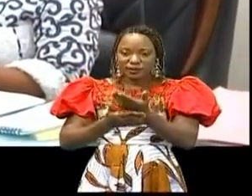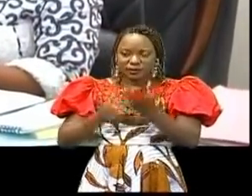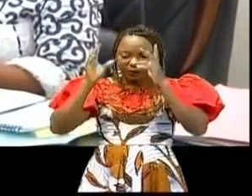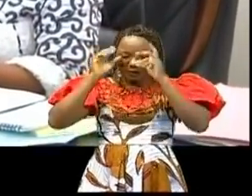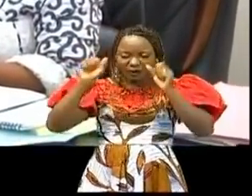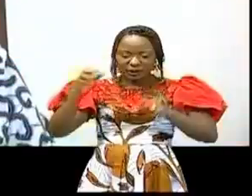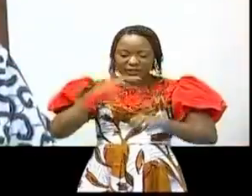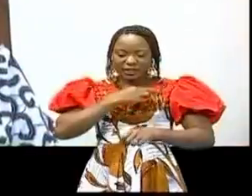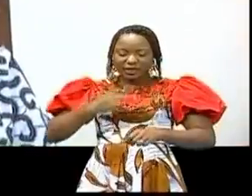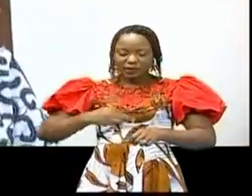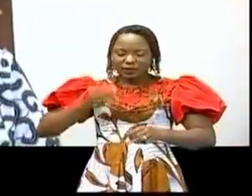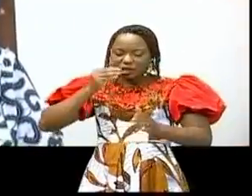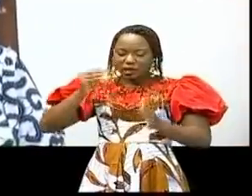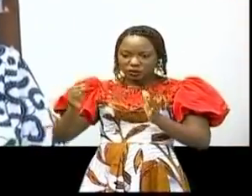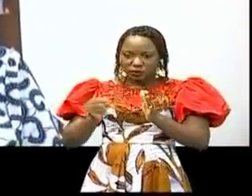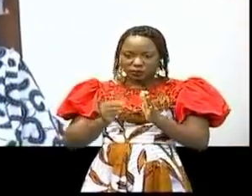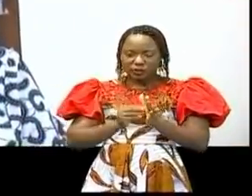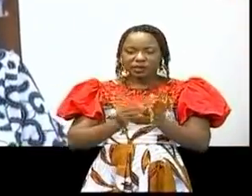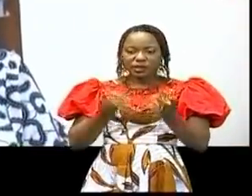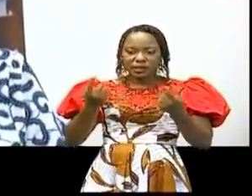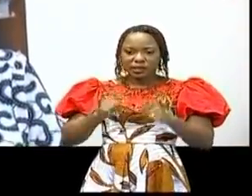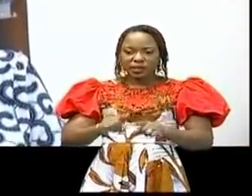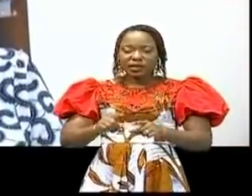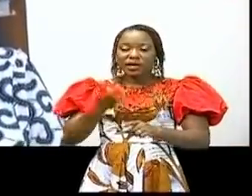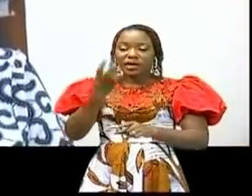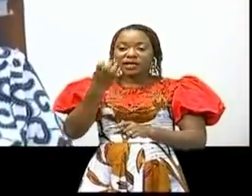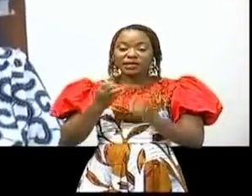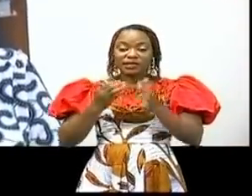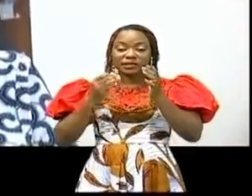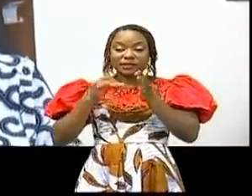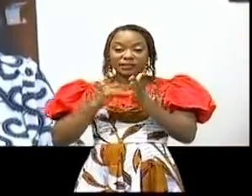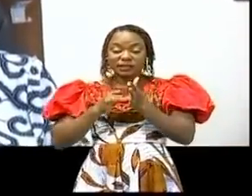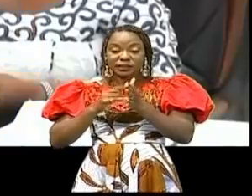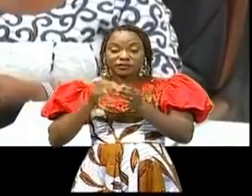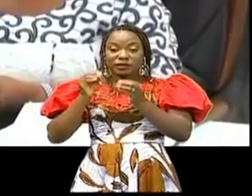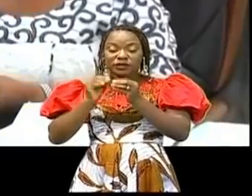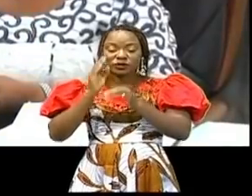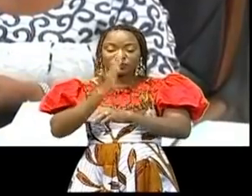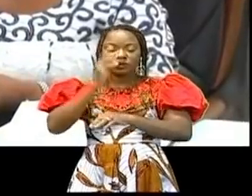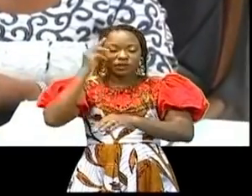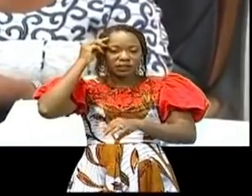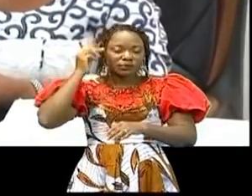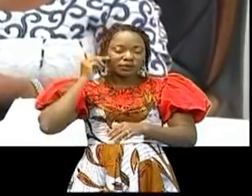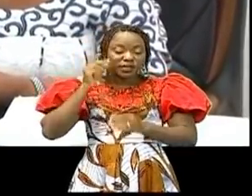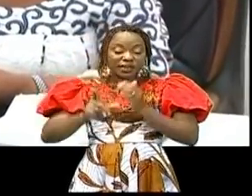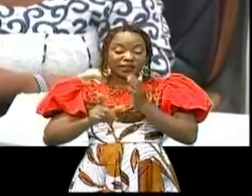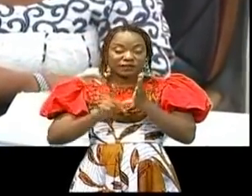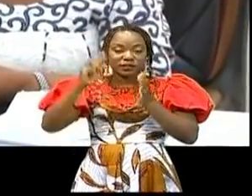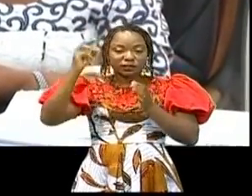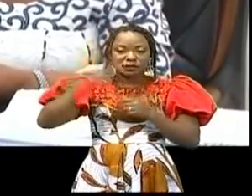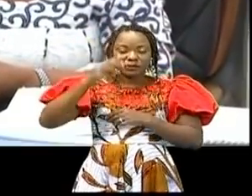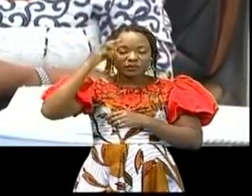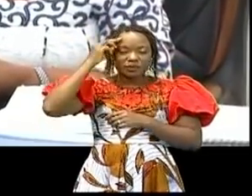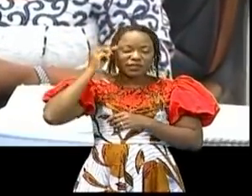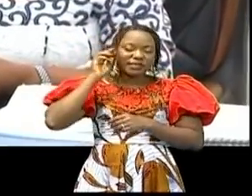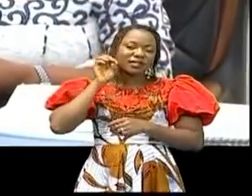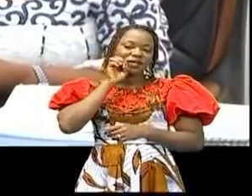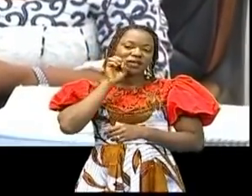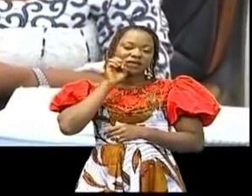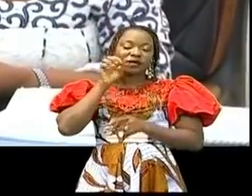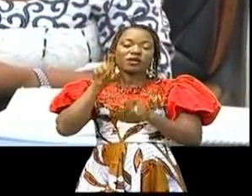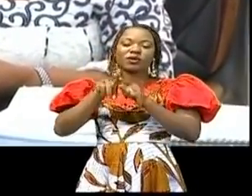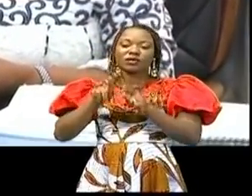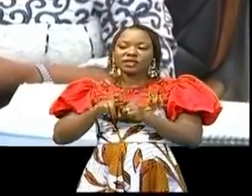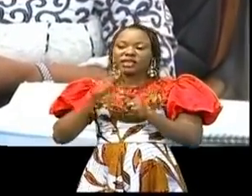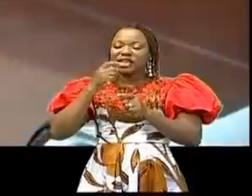président de la République, formulée lors de la 47e réunion du Conseil des ministres, la vice-première ministre, ministre de l'Environnement, a fait part